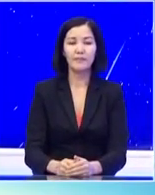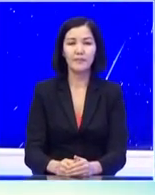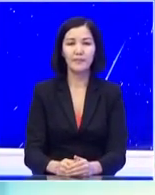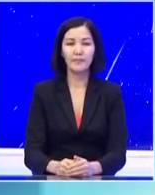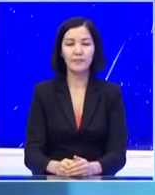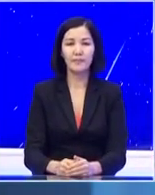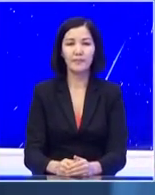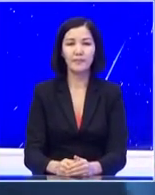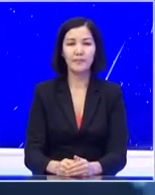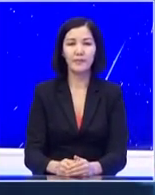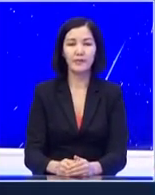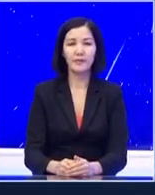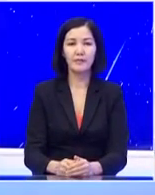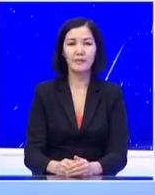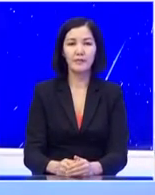Жетісу телеарнасы.